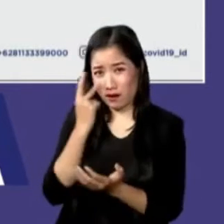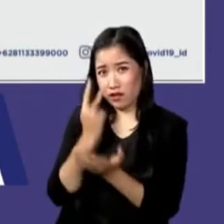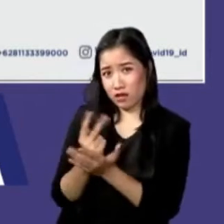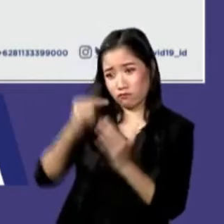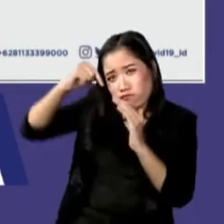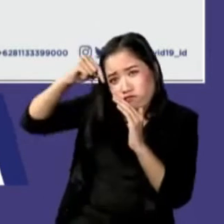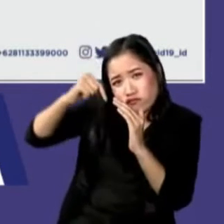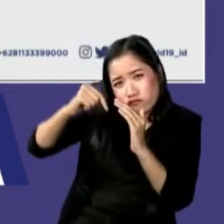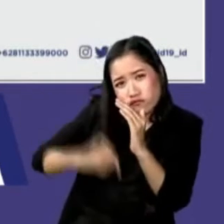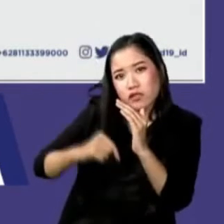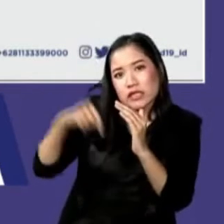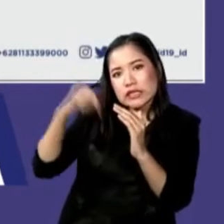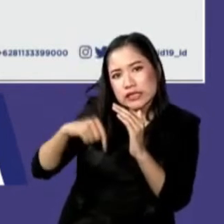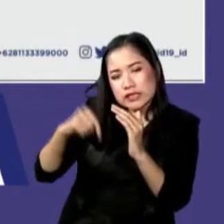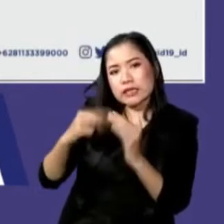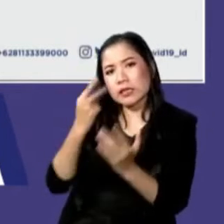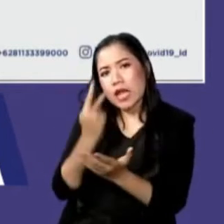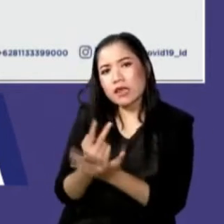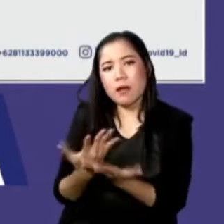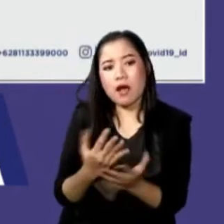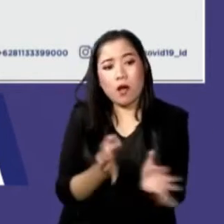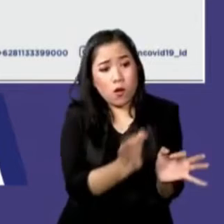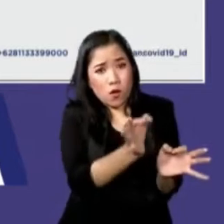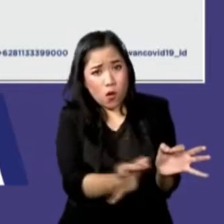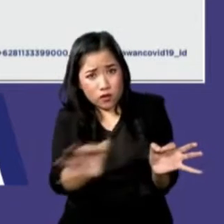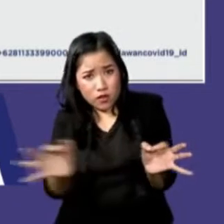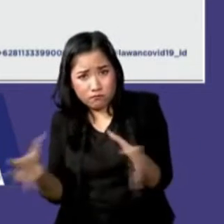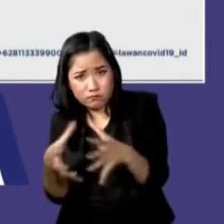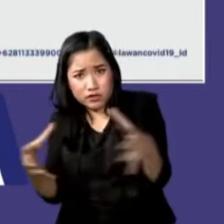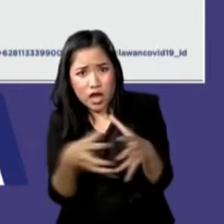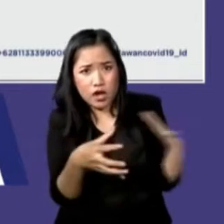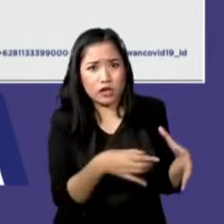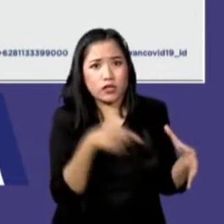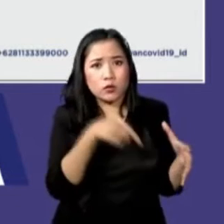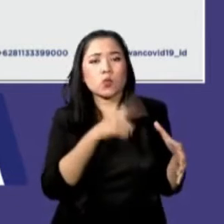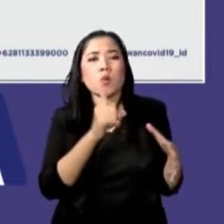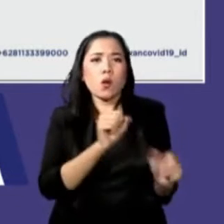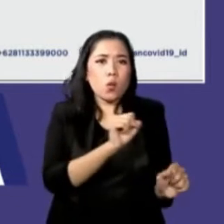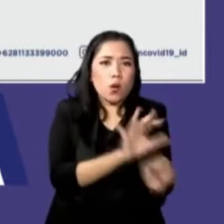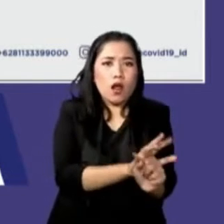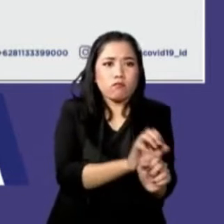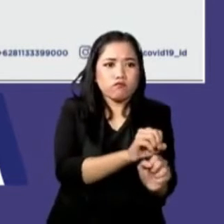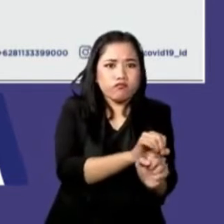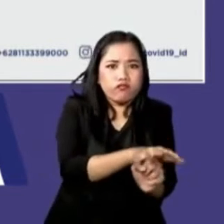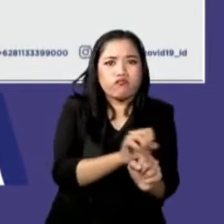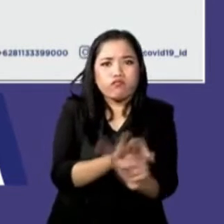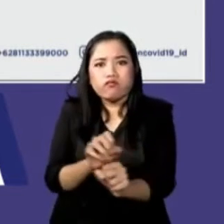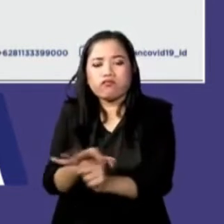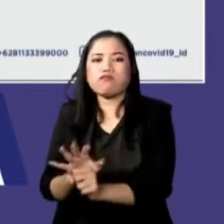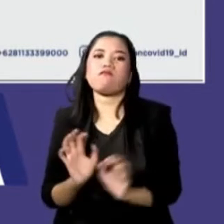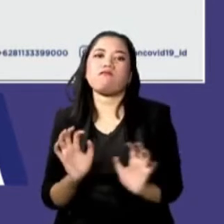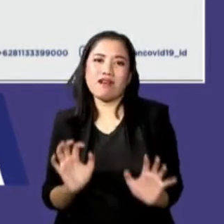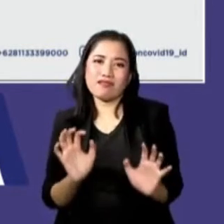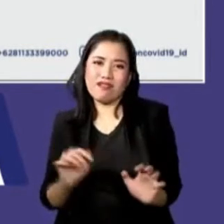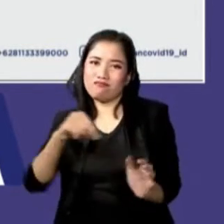lebih lanjut, ternyata banyak kota-kota besar yang turut berkontribusi pada tingginya angka zona merah pada minggu